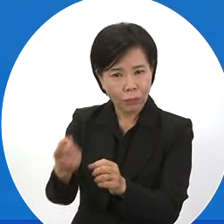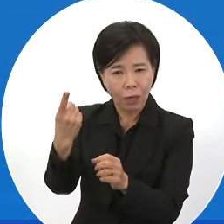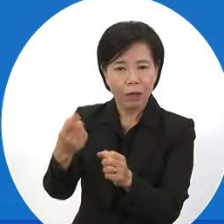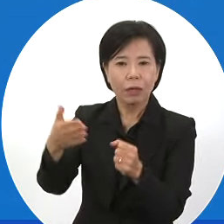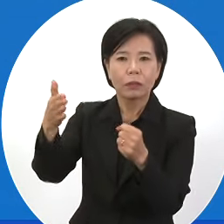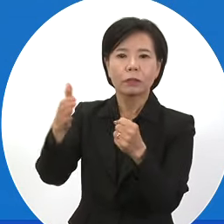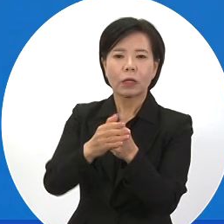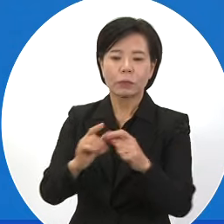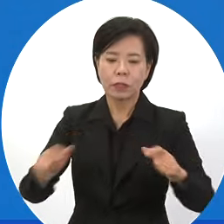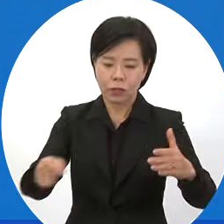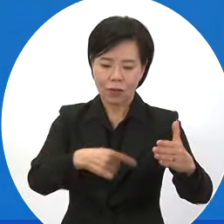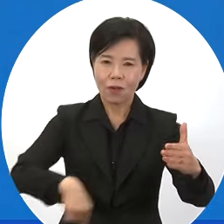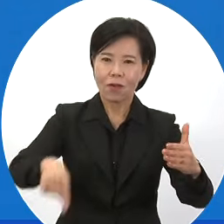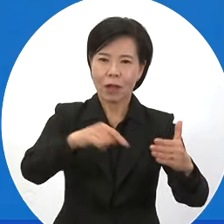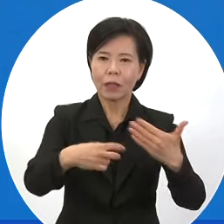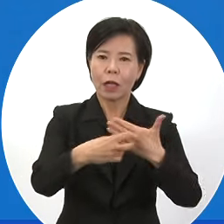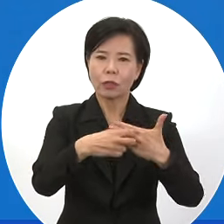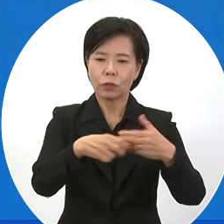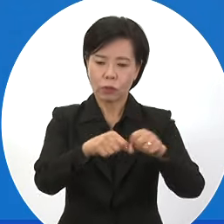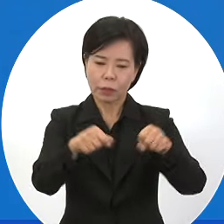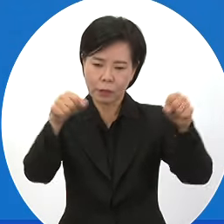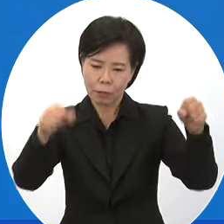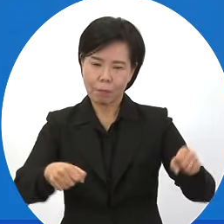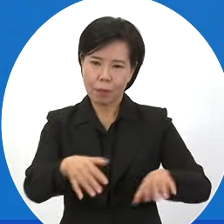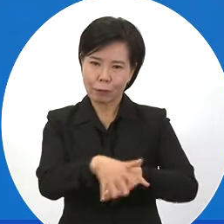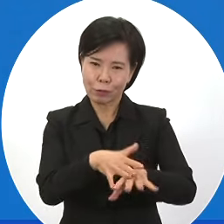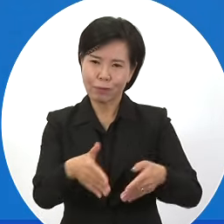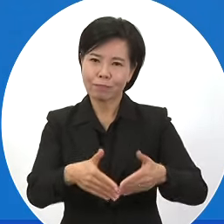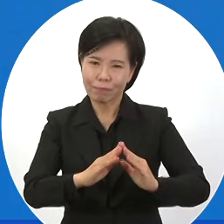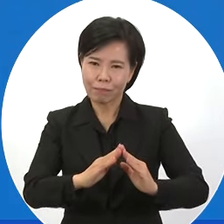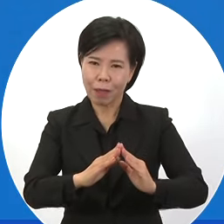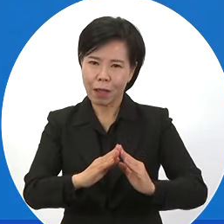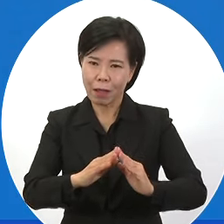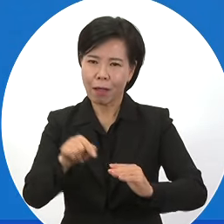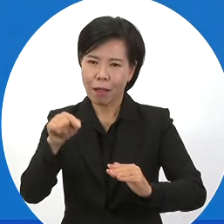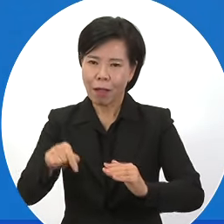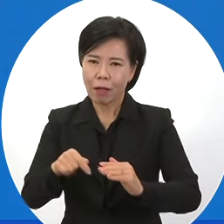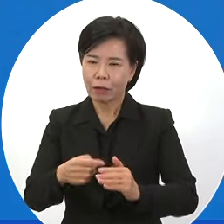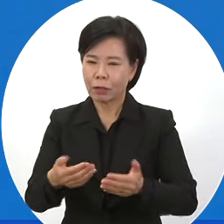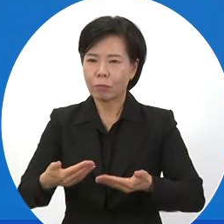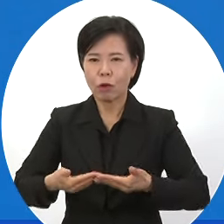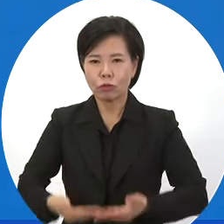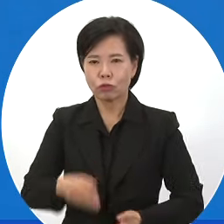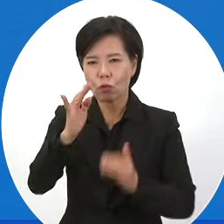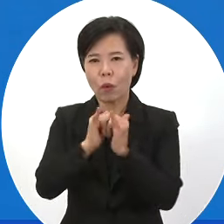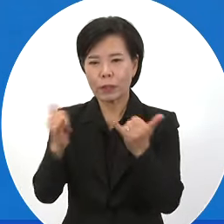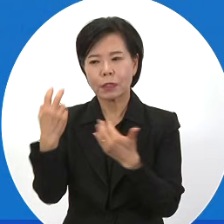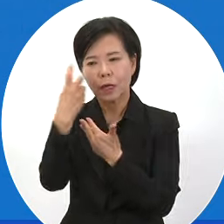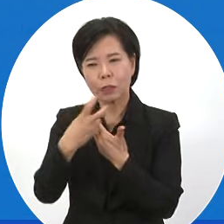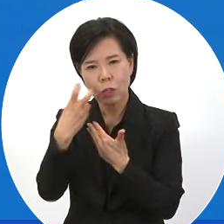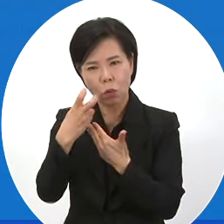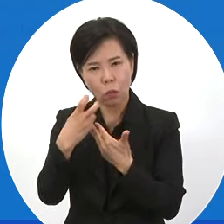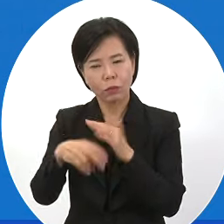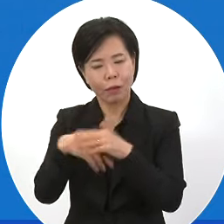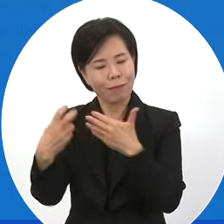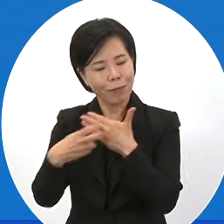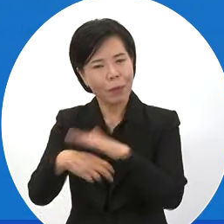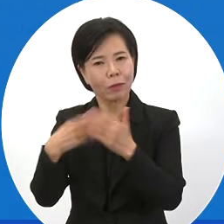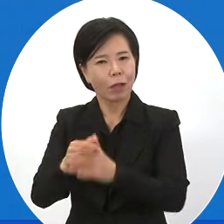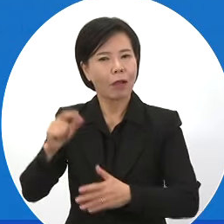인해서 지역 내 의료 네트워크가 구성이 되고 상급종합병원이 중증 환자의 진료 역량을